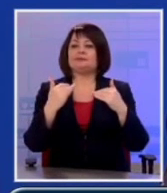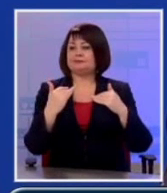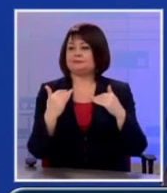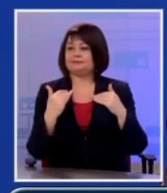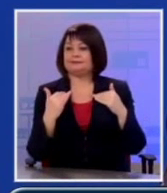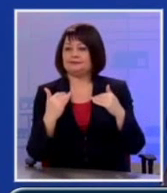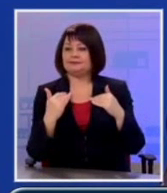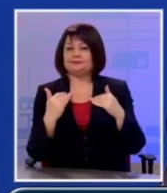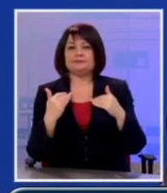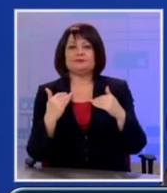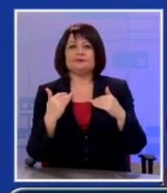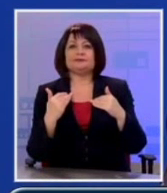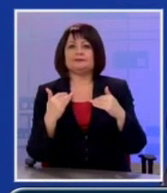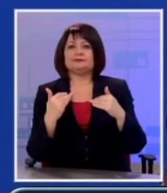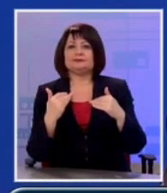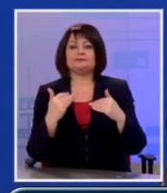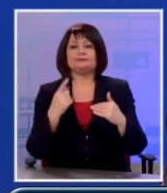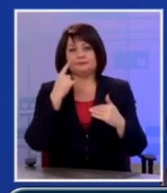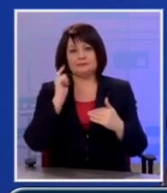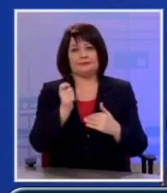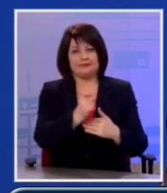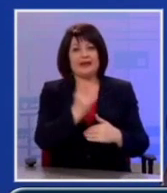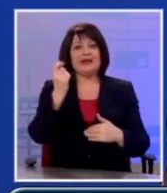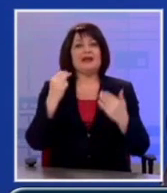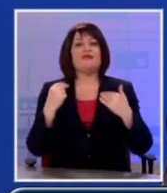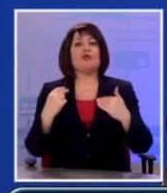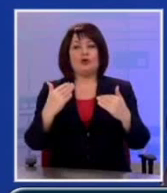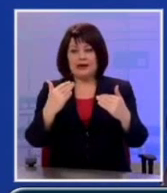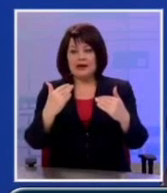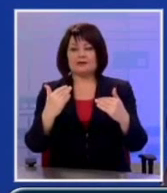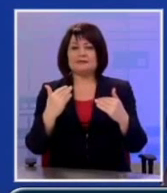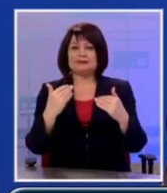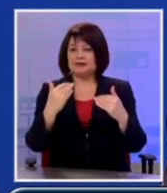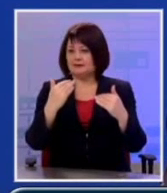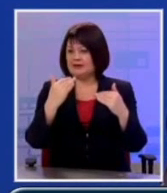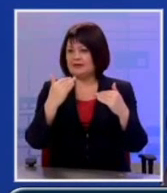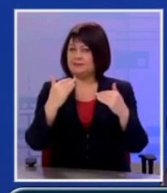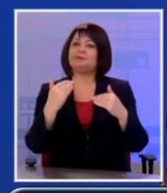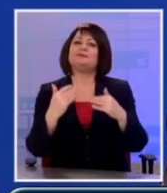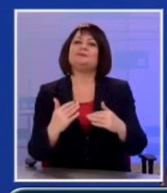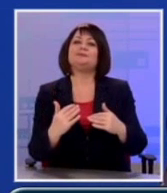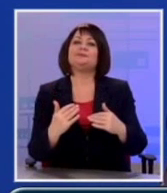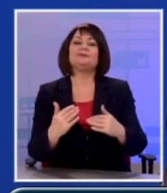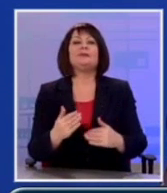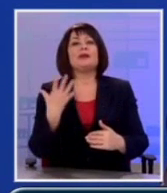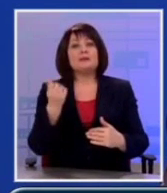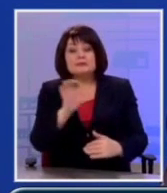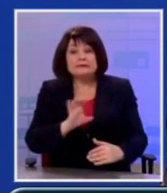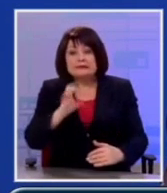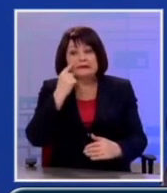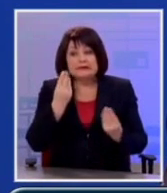συνειδητοποίησα ότι καταβάλει η Βουλή κάποια χρήματα για να υπάρχουν μηχανές